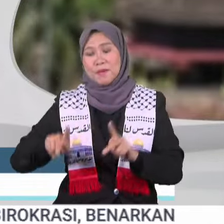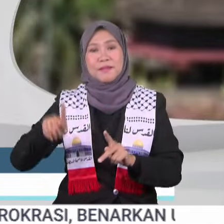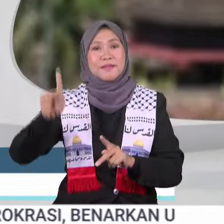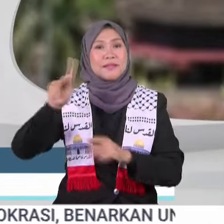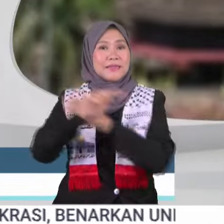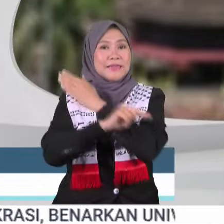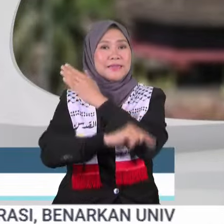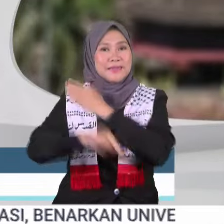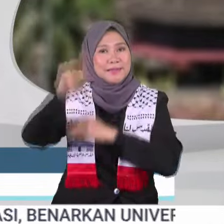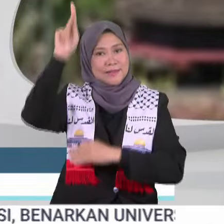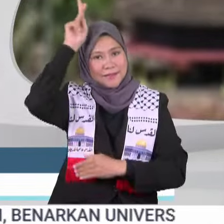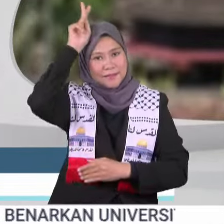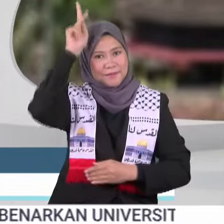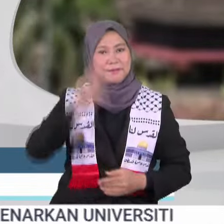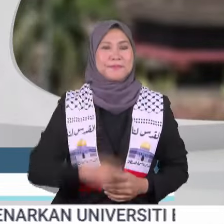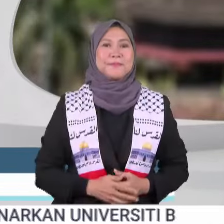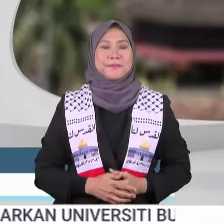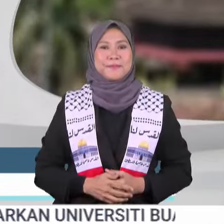negeri